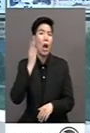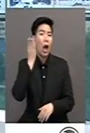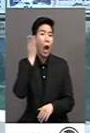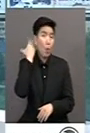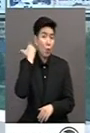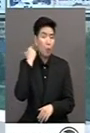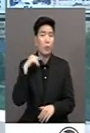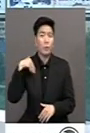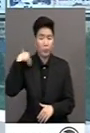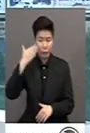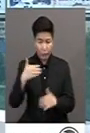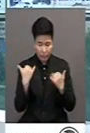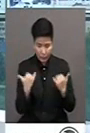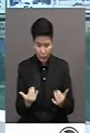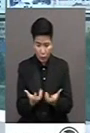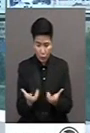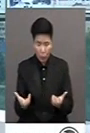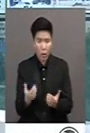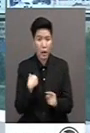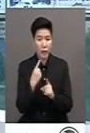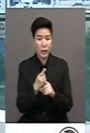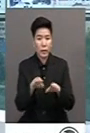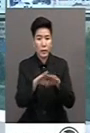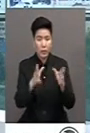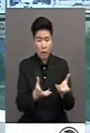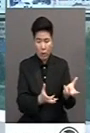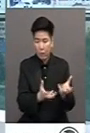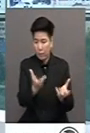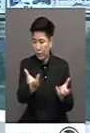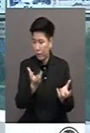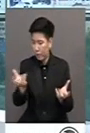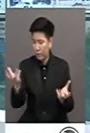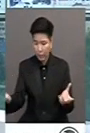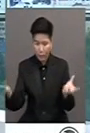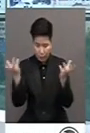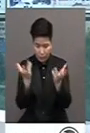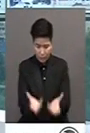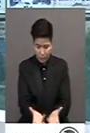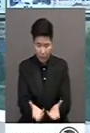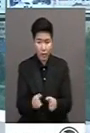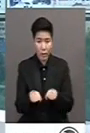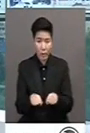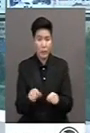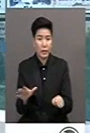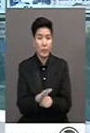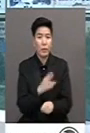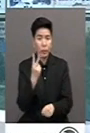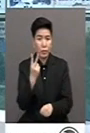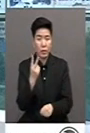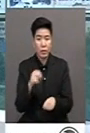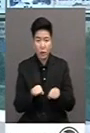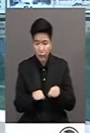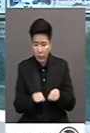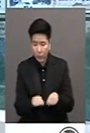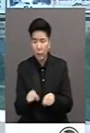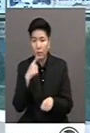นี้แต่พอมาวันนี ้ไ ปเอาของตามเคาน์เตอร์ของตามชั้นวางของใส่รถเข็น2รถเข็นเต็มๆนะครับเข็น